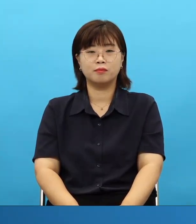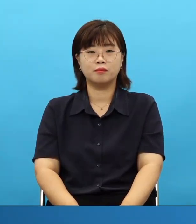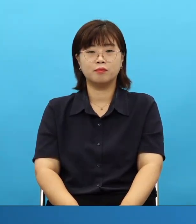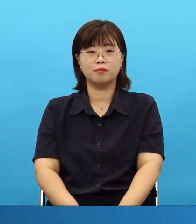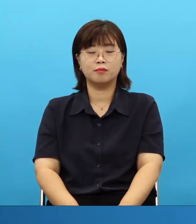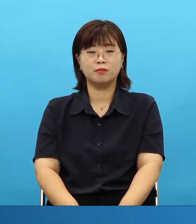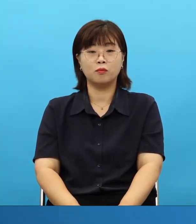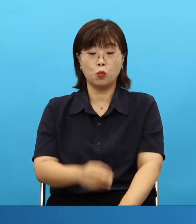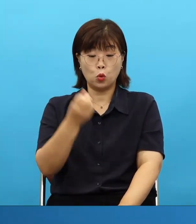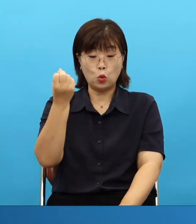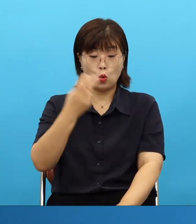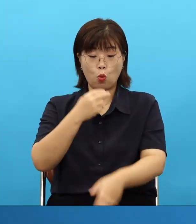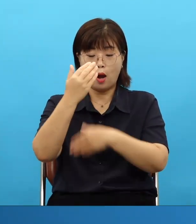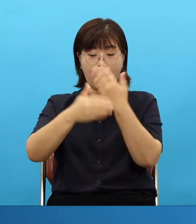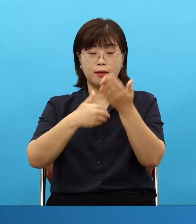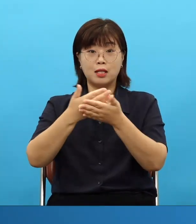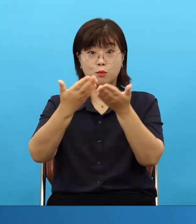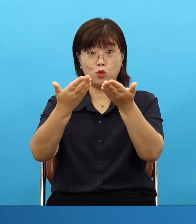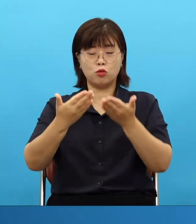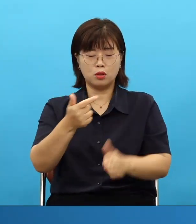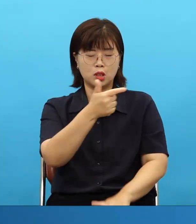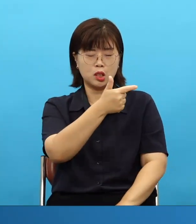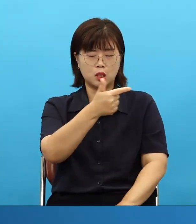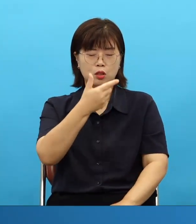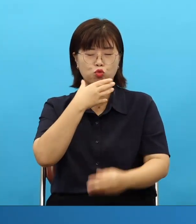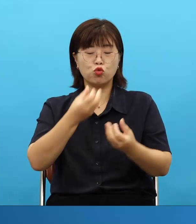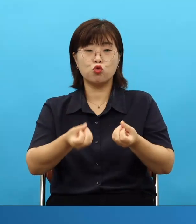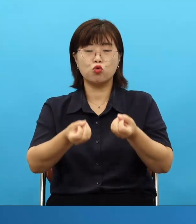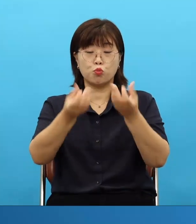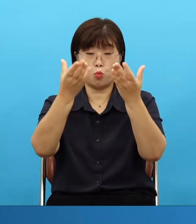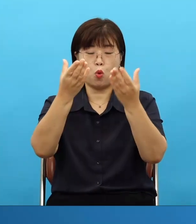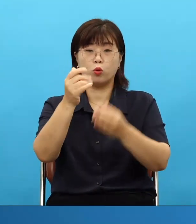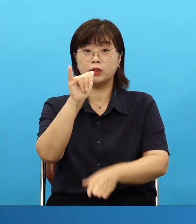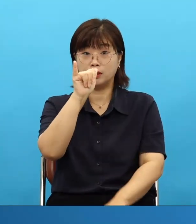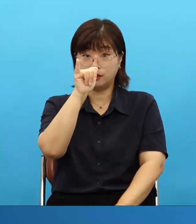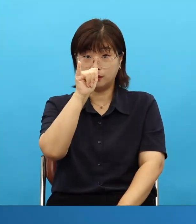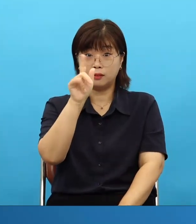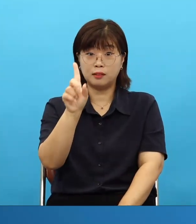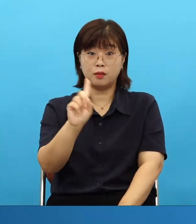있죠. And in the midst of this, there is a great blessing that God has given to us.